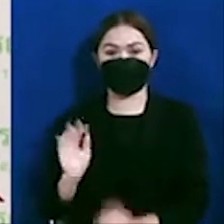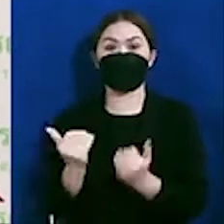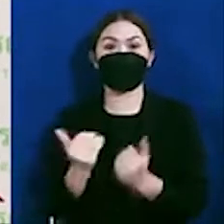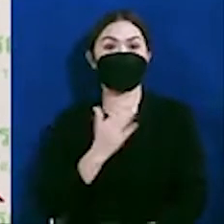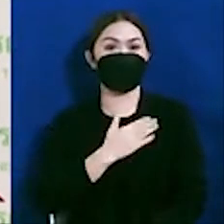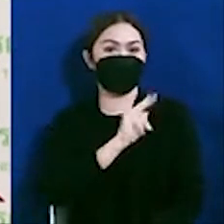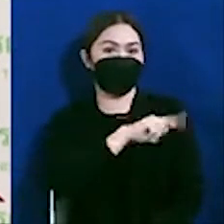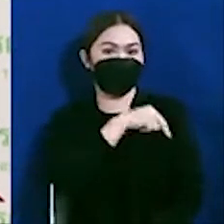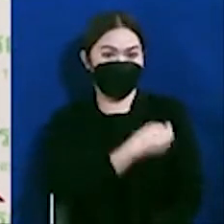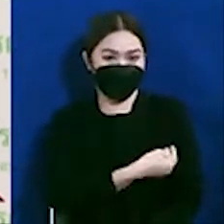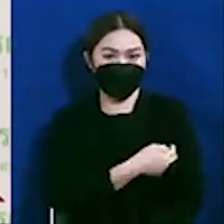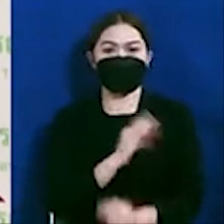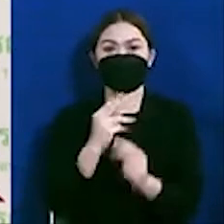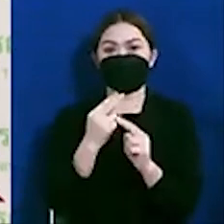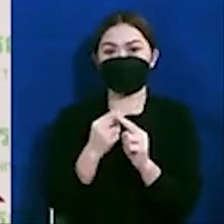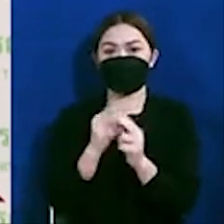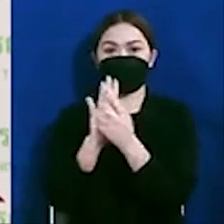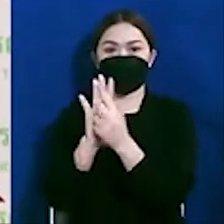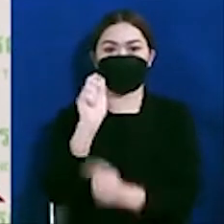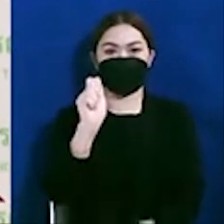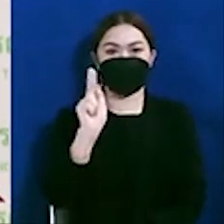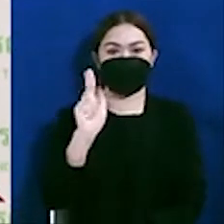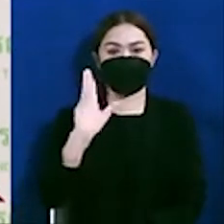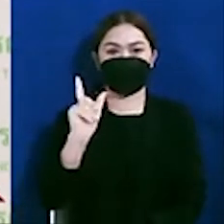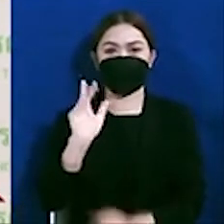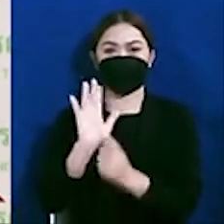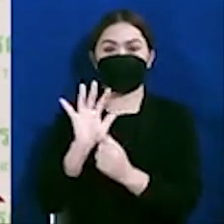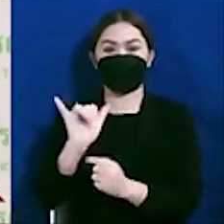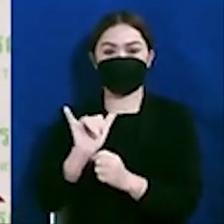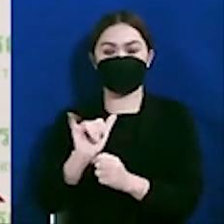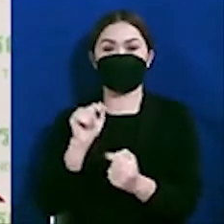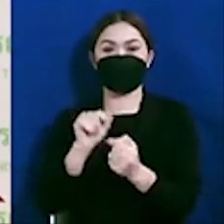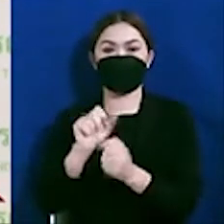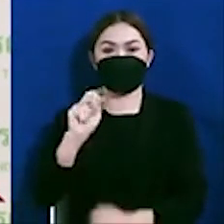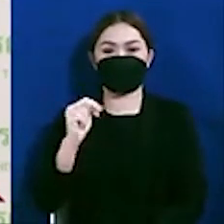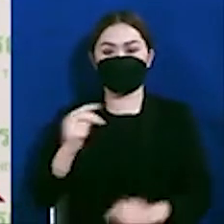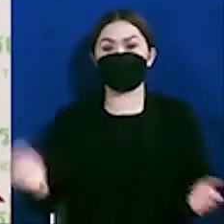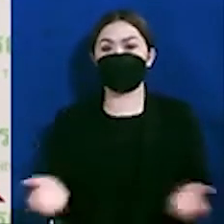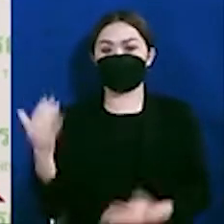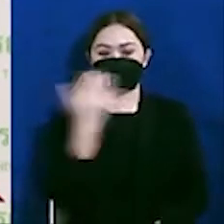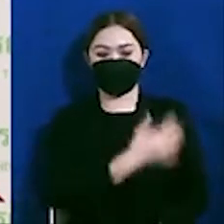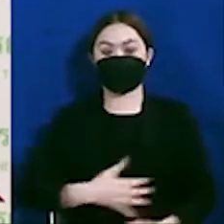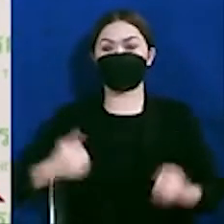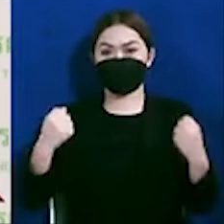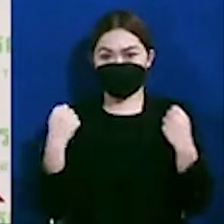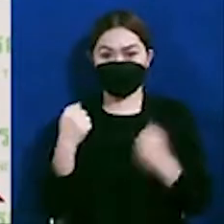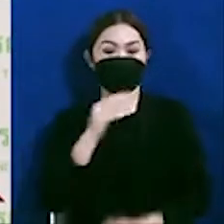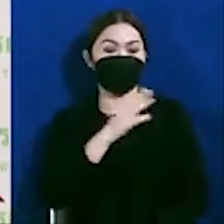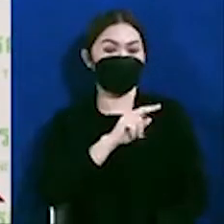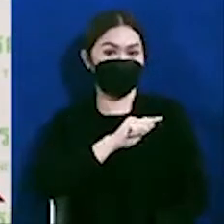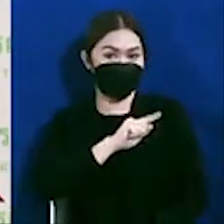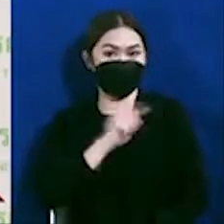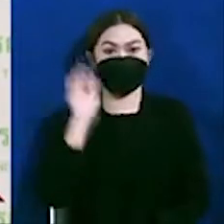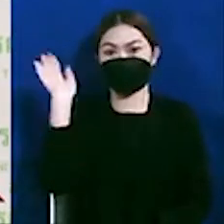นายแพทย์เอกชัยเพียรศรีวัชชราโฆษกกรมอนามัยผู้อำนวยการสำนักส่งเสริมสุขภาพรับหน้าที่เป็นผู้ดำเนินรายการในวันนี้ครับ